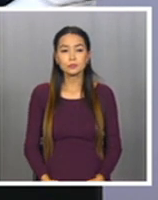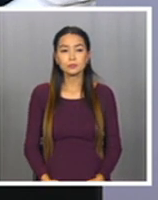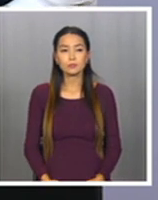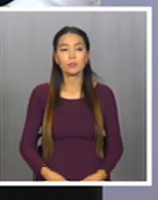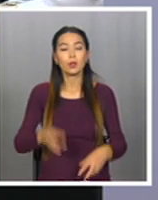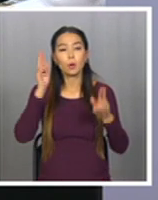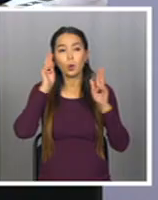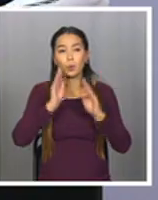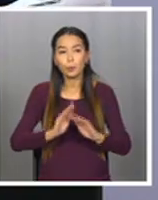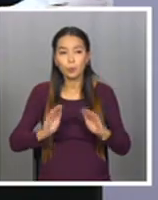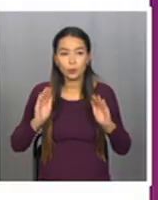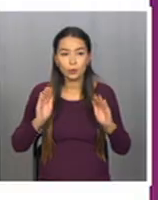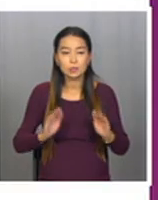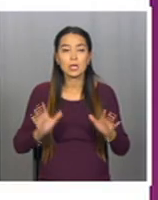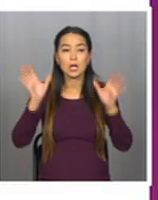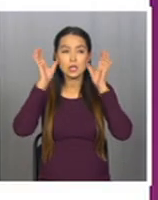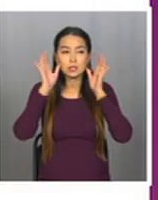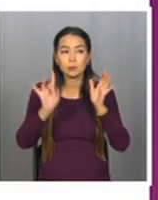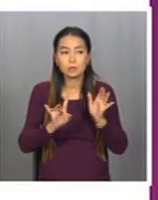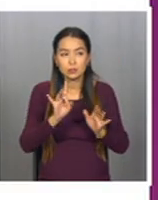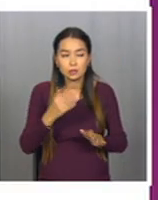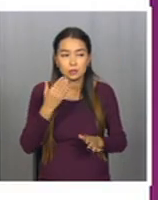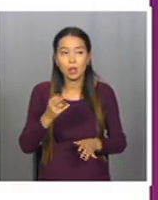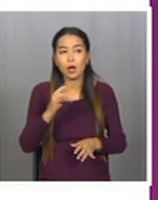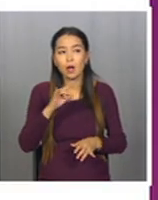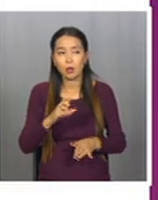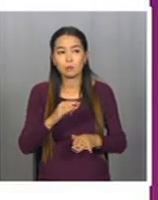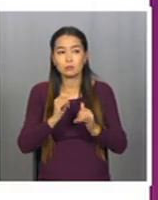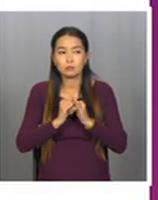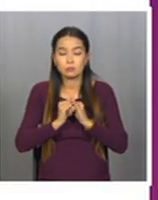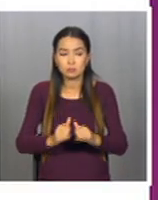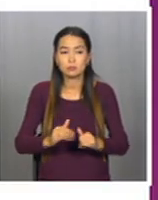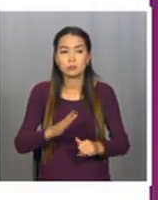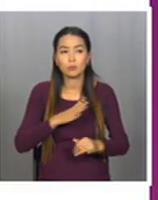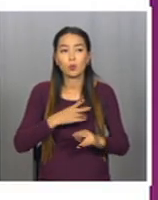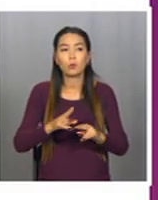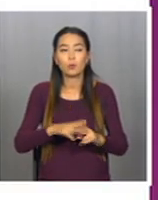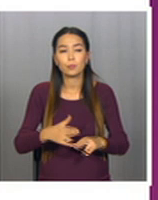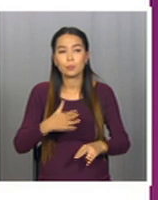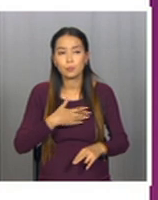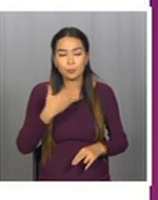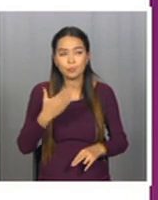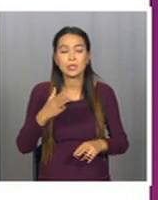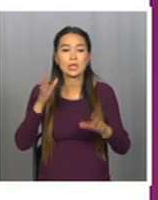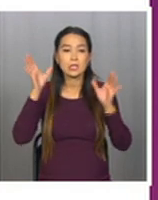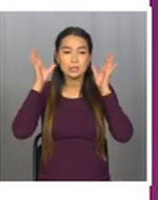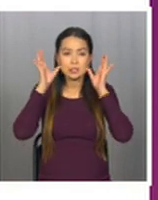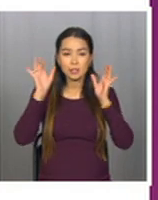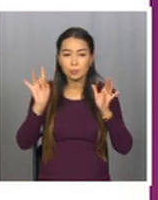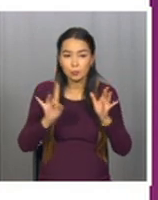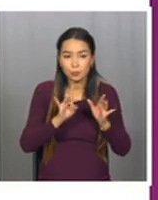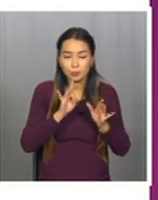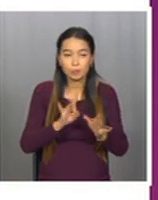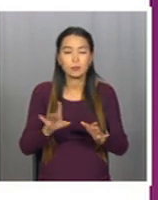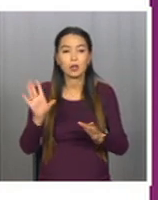Оқушылар, ислам дінін арабтар таратқан жоқ. Оларды ислам дінін жақсы